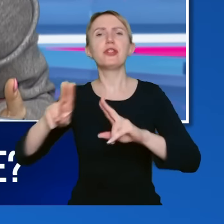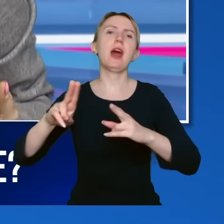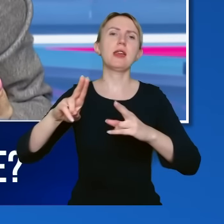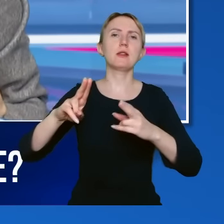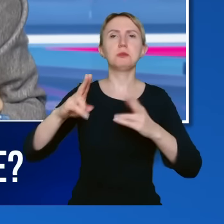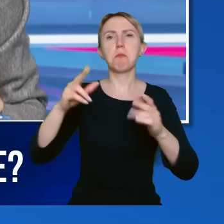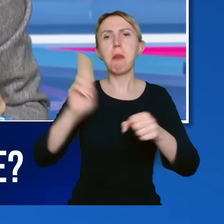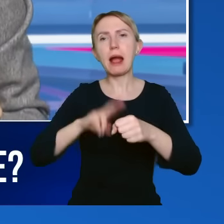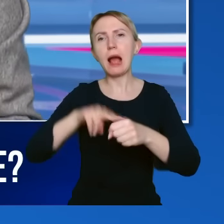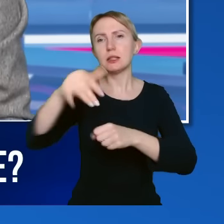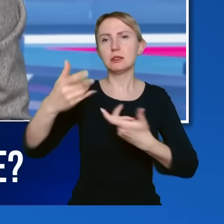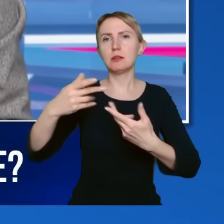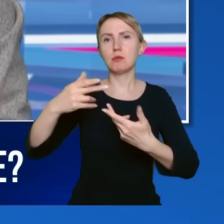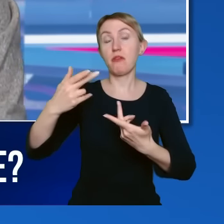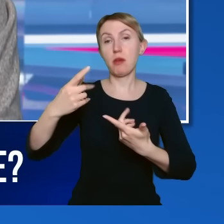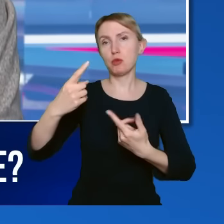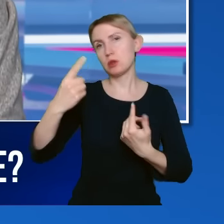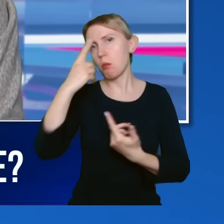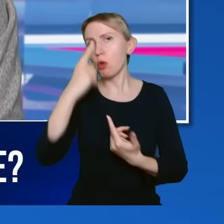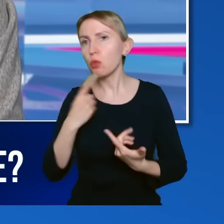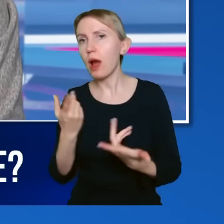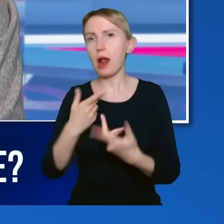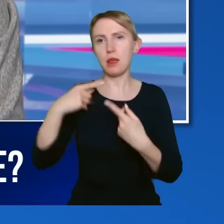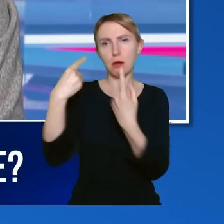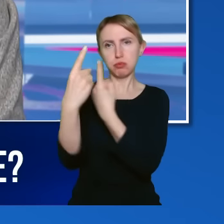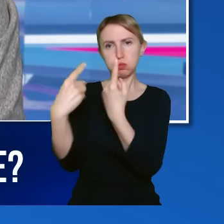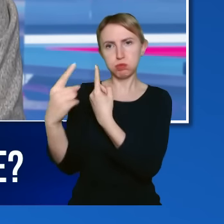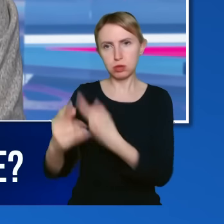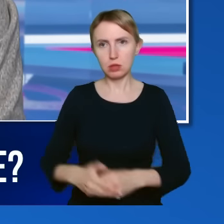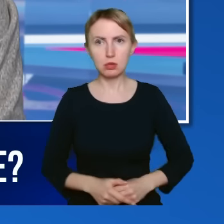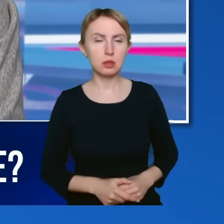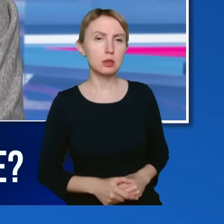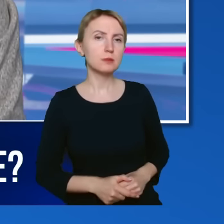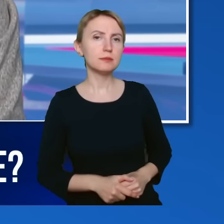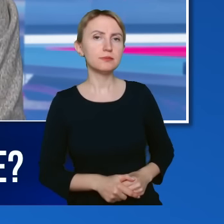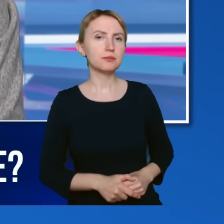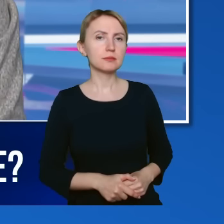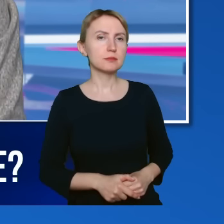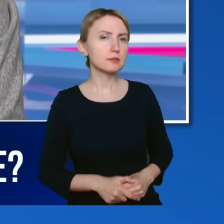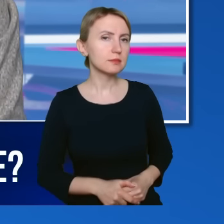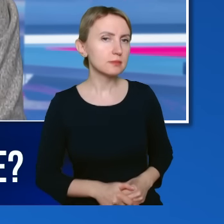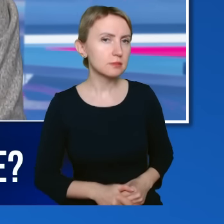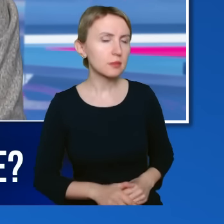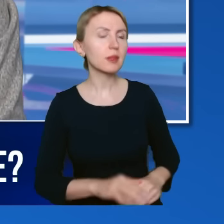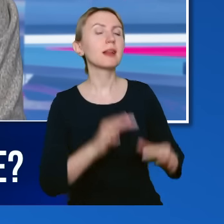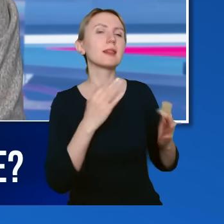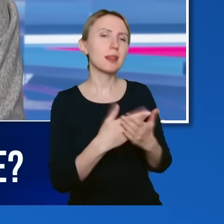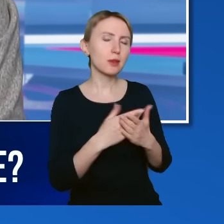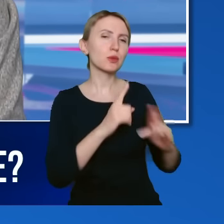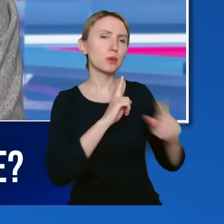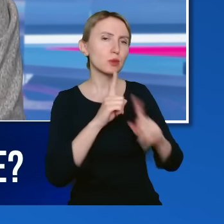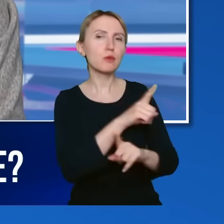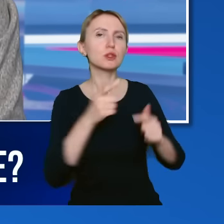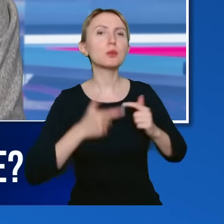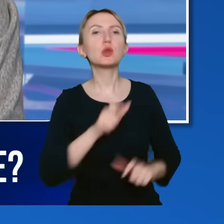może na przykład w Portugalii przewieźć to zboże do Portugalii. Panie redaktor, po to są te rozmowy, żeby rolnicy wyartykułowali